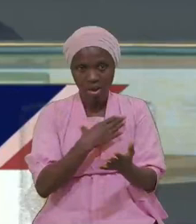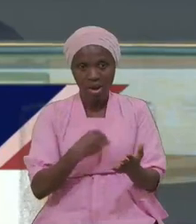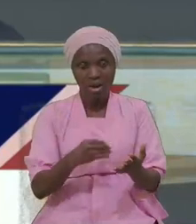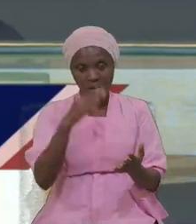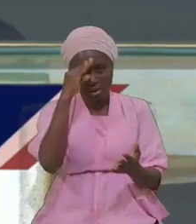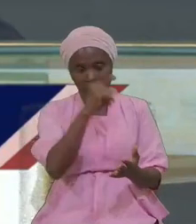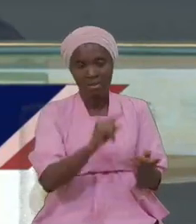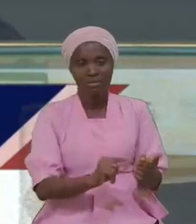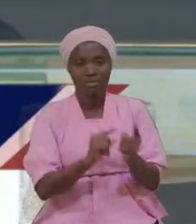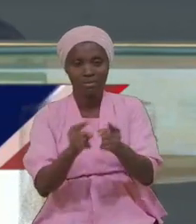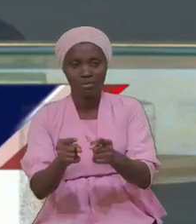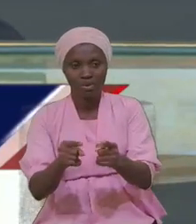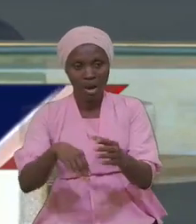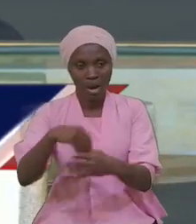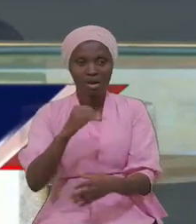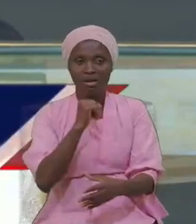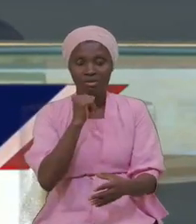il allait.